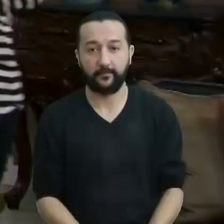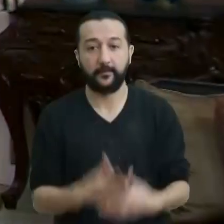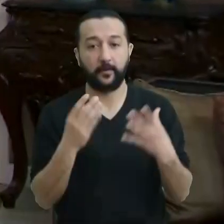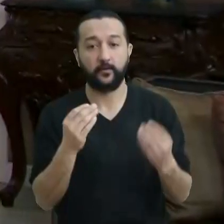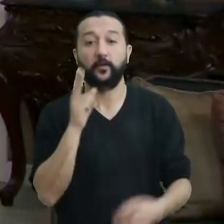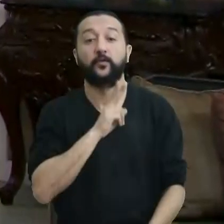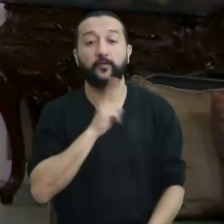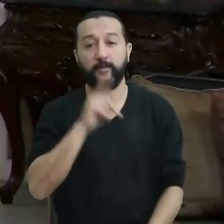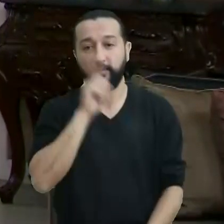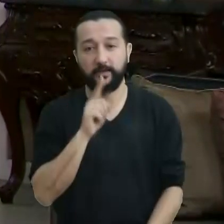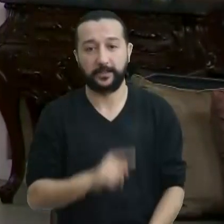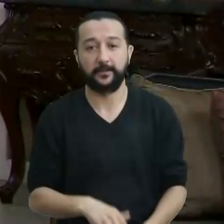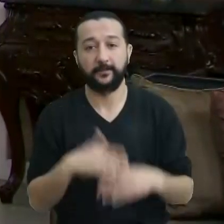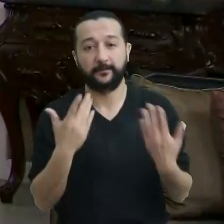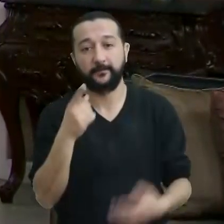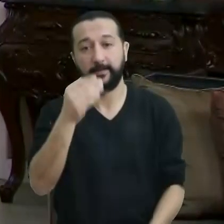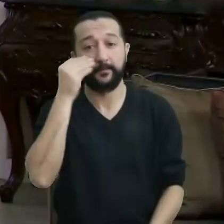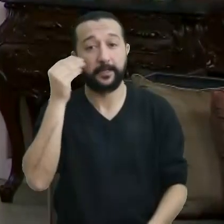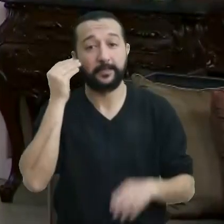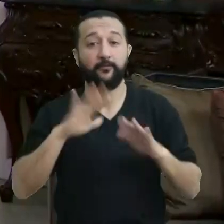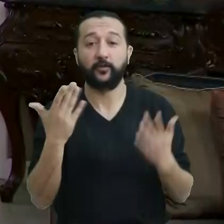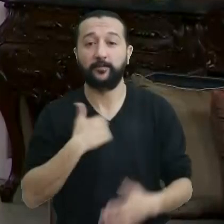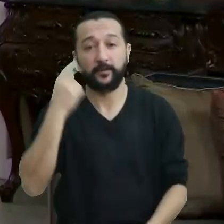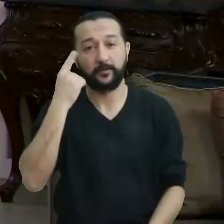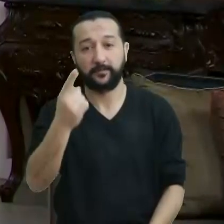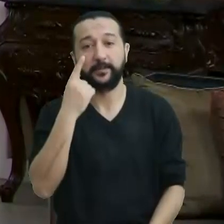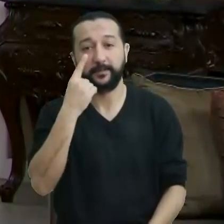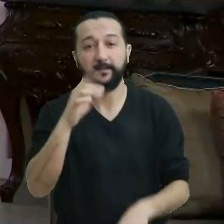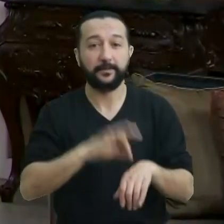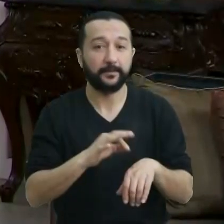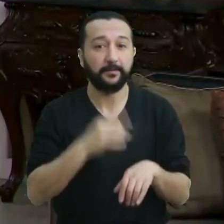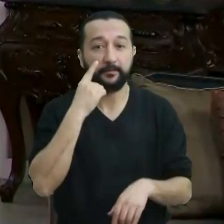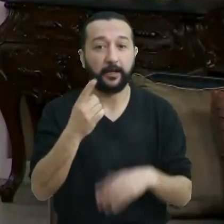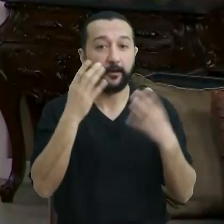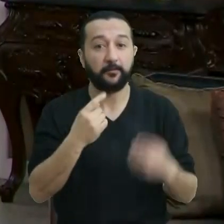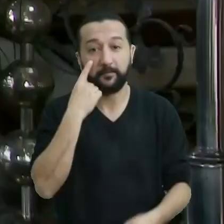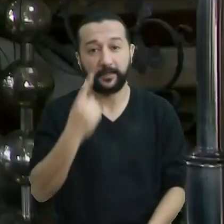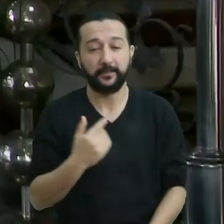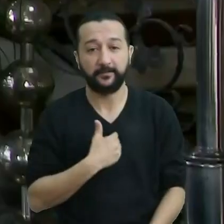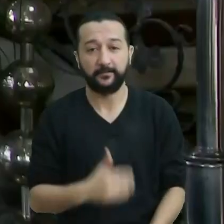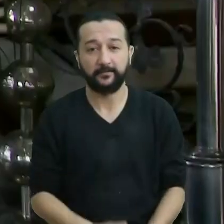Çok güldüm ya hani. Makyajım bozuldu gibi geldi. Bir saniye rimelim falan akmış mı acaba?